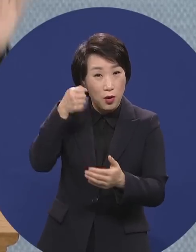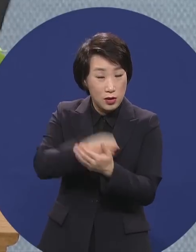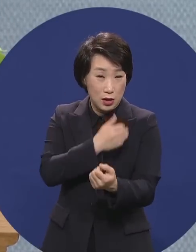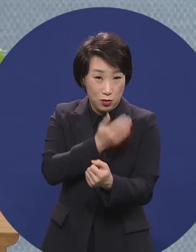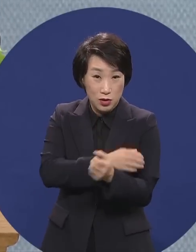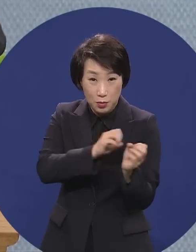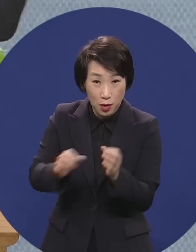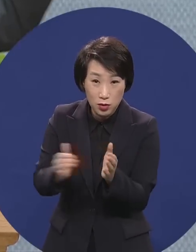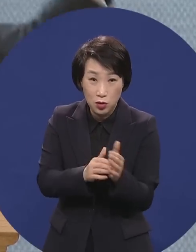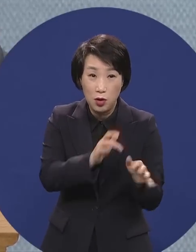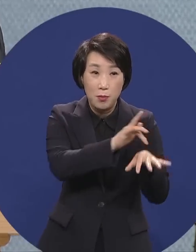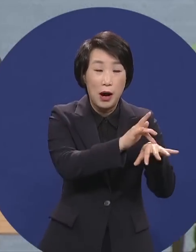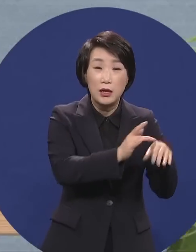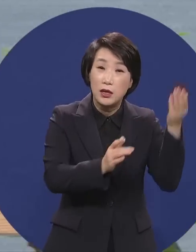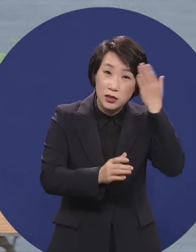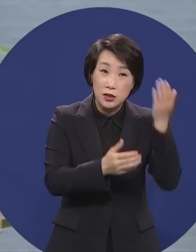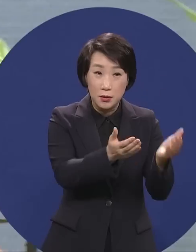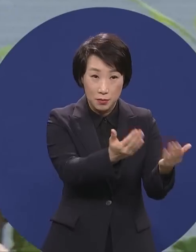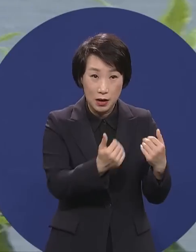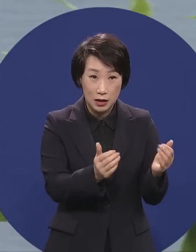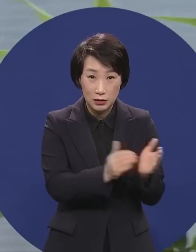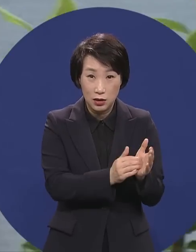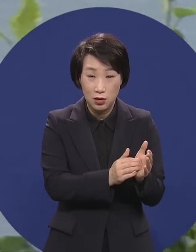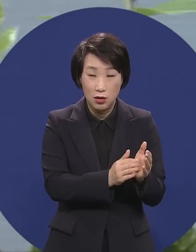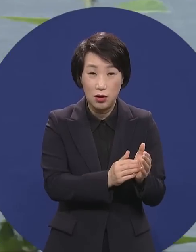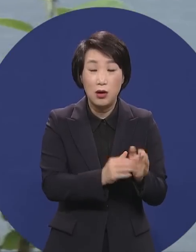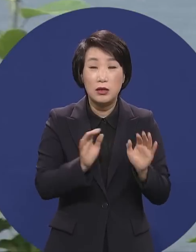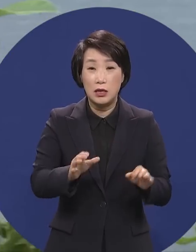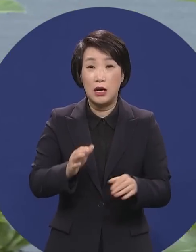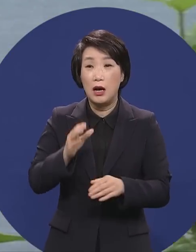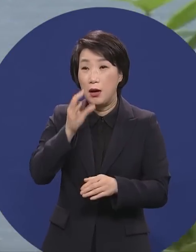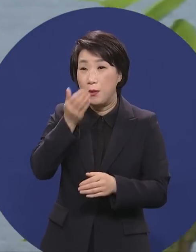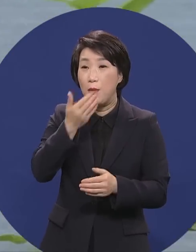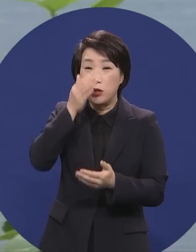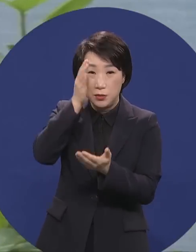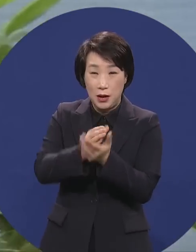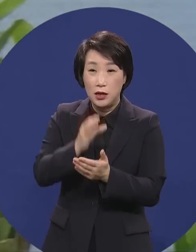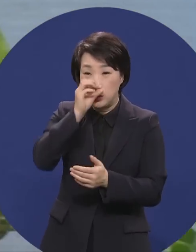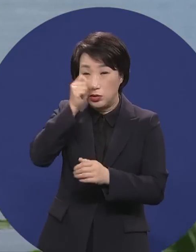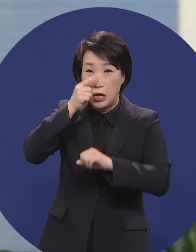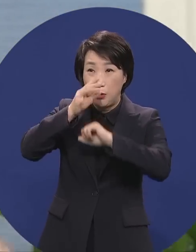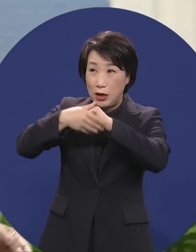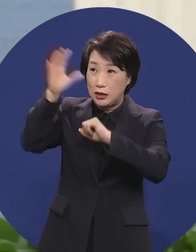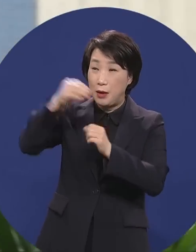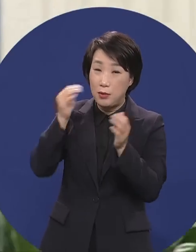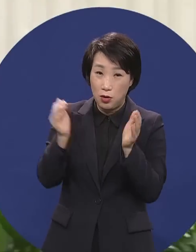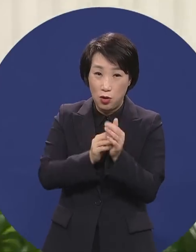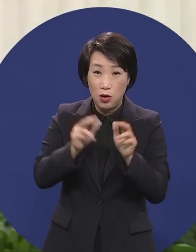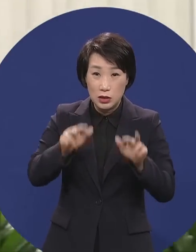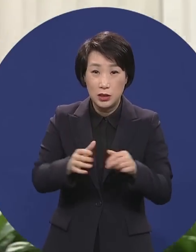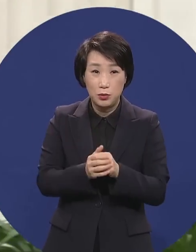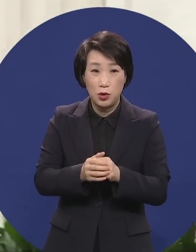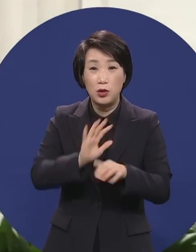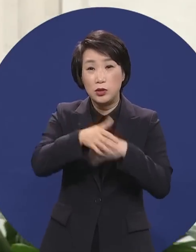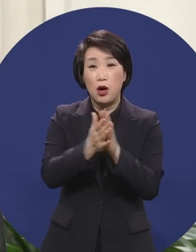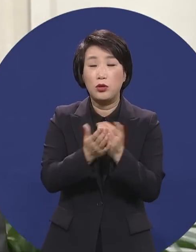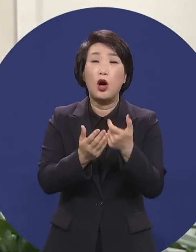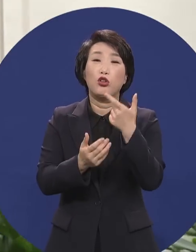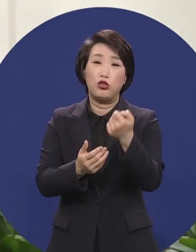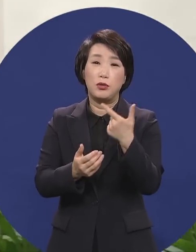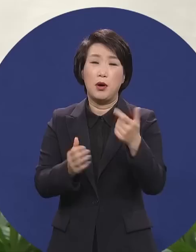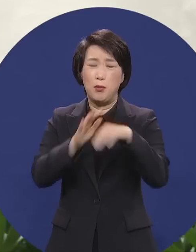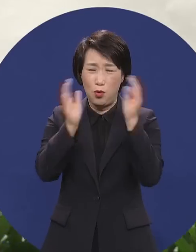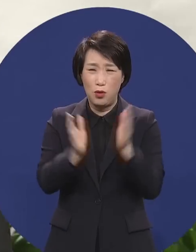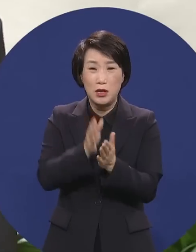버리고 마귀의 지식을 받아들여 먹지 말라는 실과를 먹고 지금도 성신6권 성경 66권에